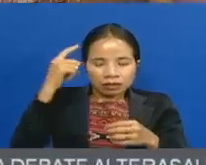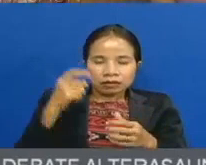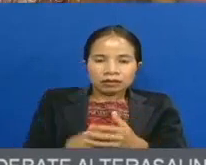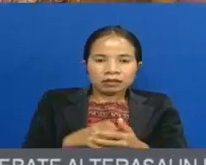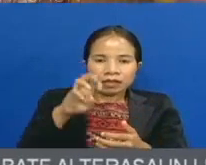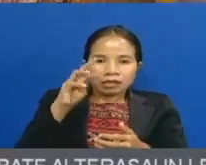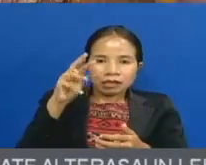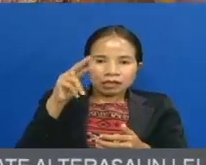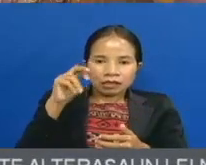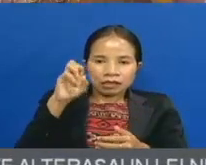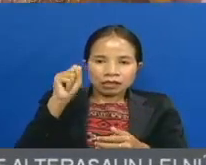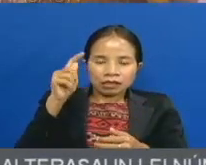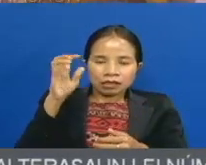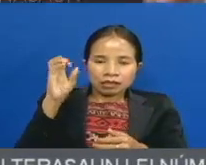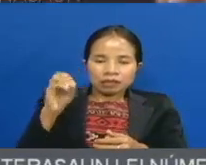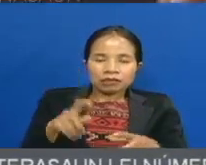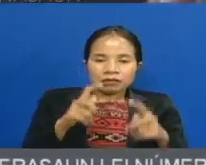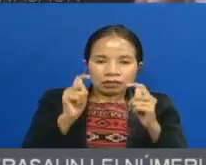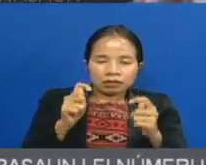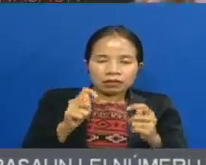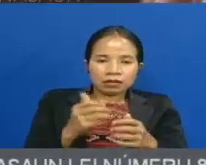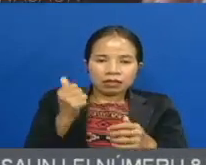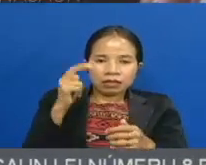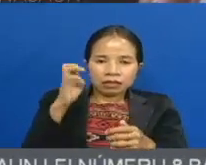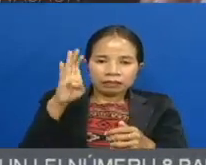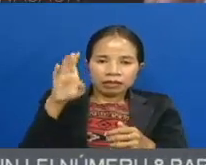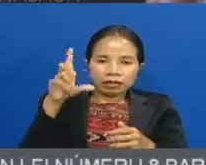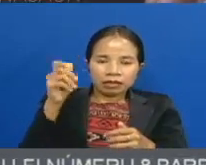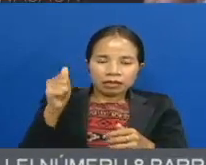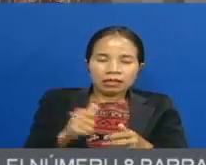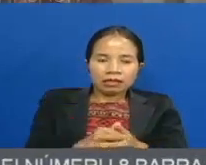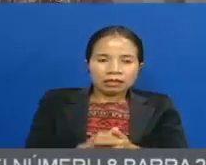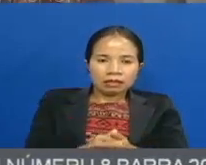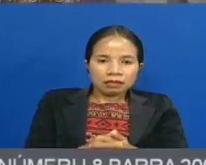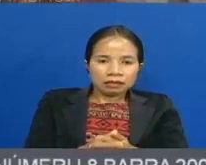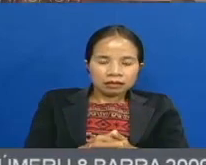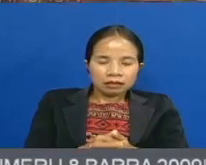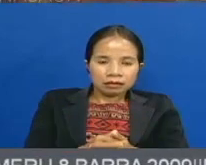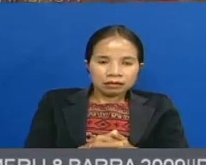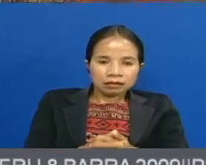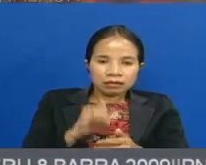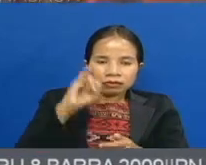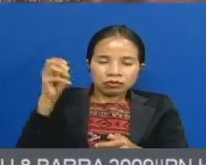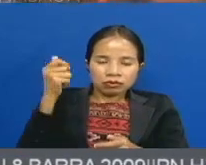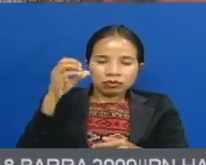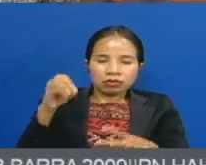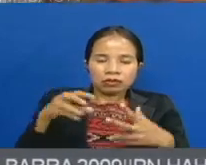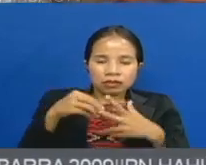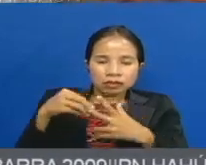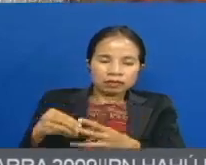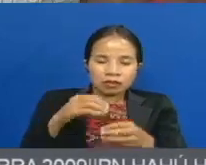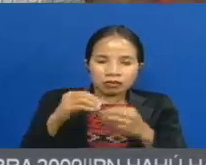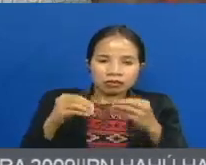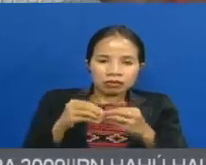da Silva e cirurgia geral, tenente Anabela da Cruz, ba area radiologia, no tenente João da Costa, specialista e